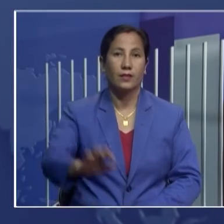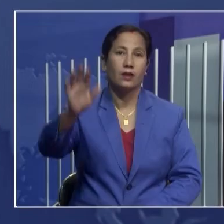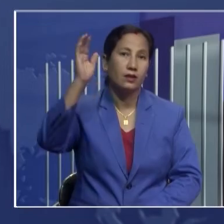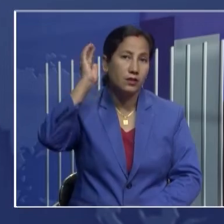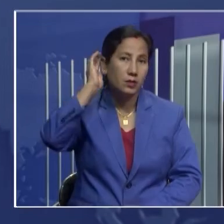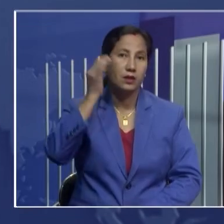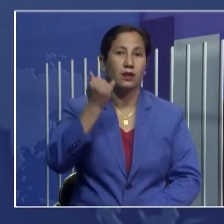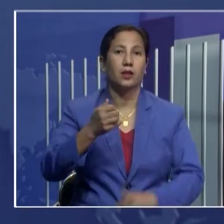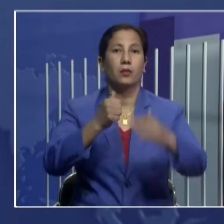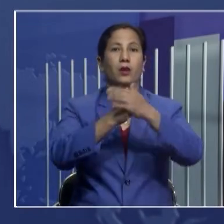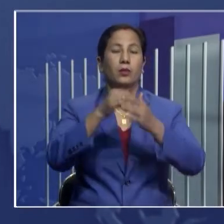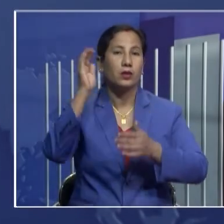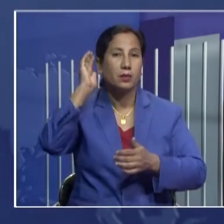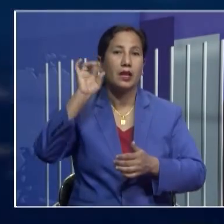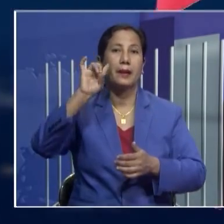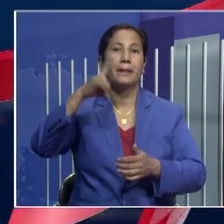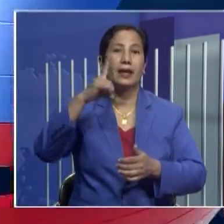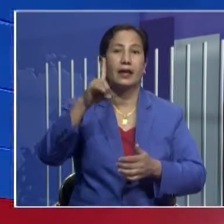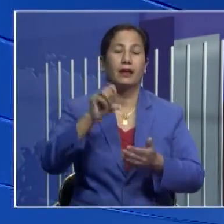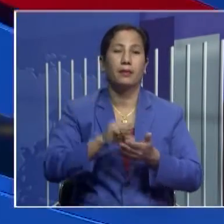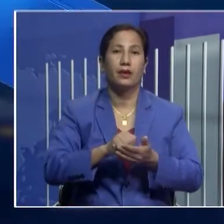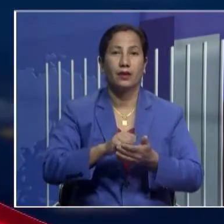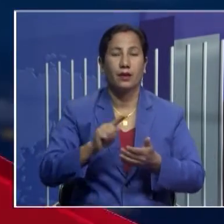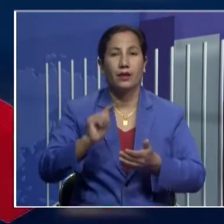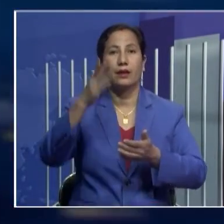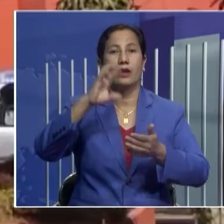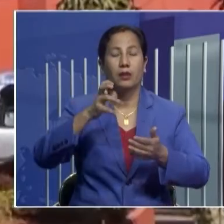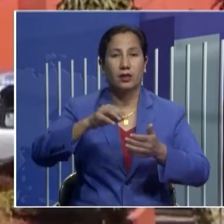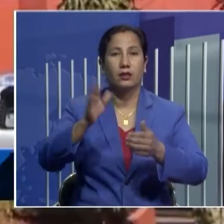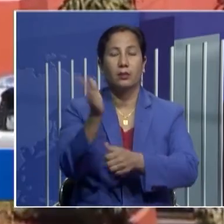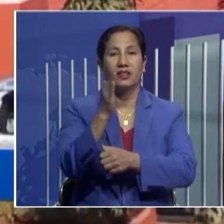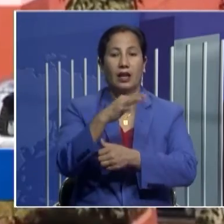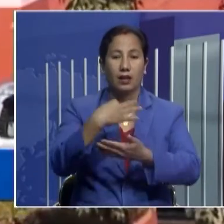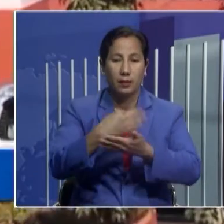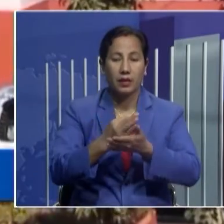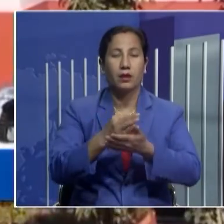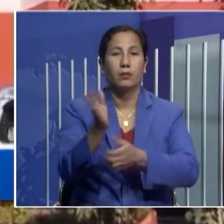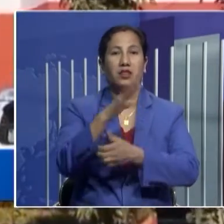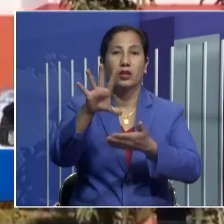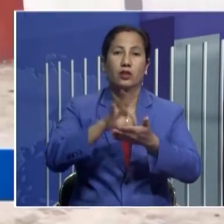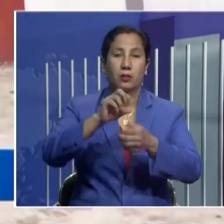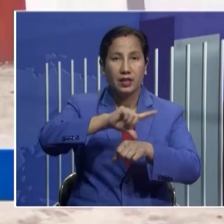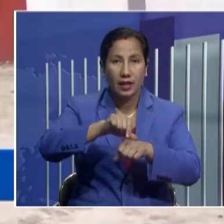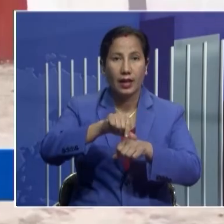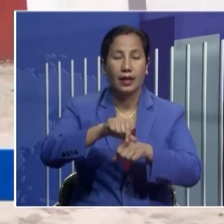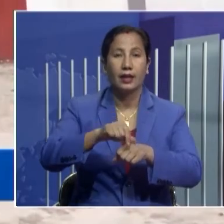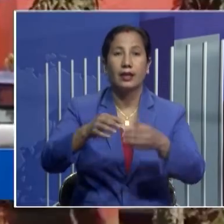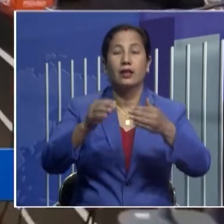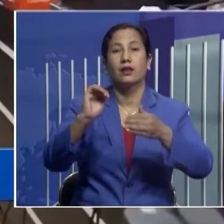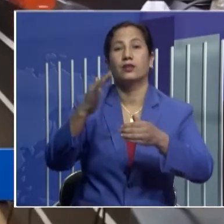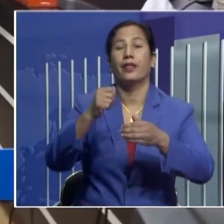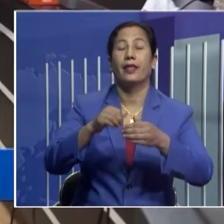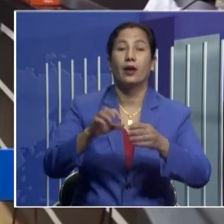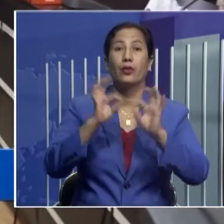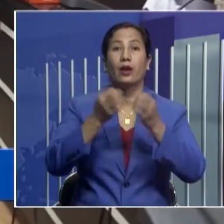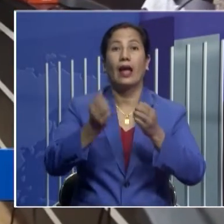समाचारको अन्त्यमा प्रमुख समाचार पुनः एकपटक। कर्णाली प्रदेशमा मन्त्रालयको भागभण्डा र मन्त्री छनौटमा ढिलाइ, सत्ता गठबन्धनका